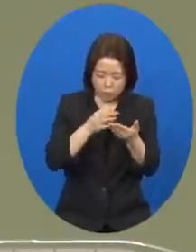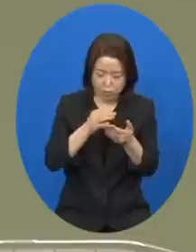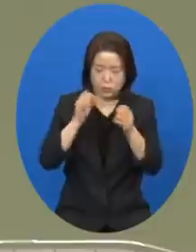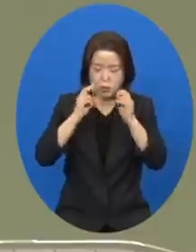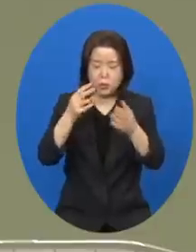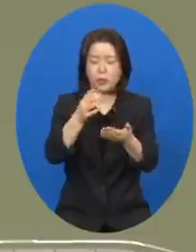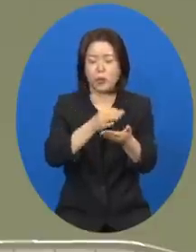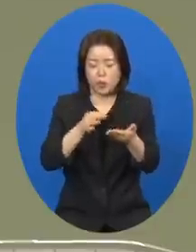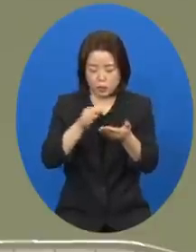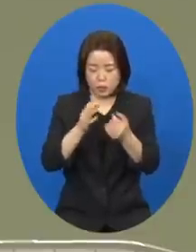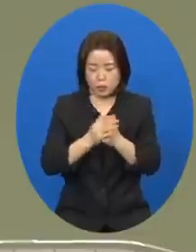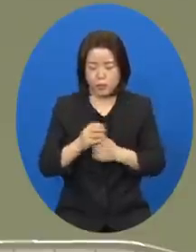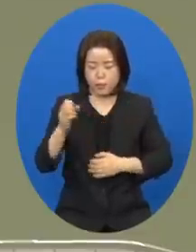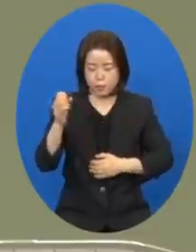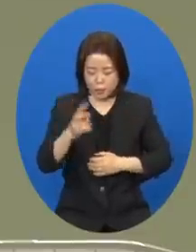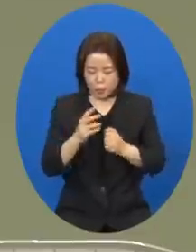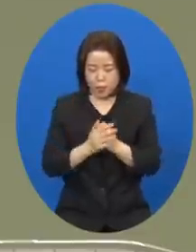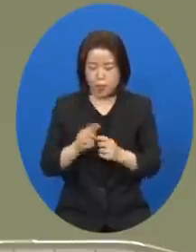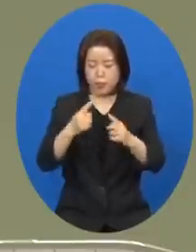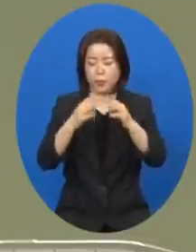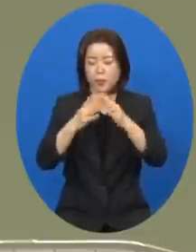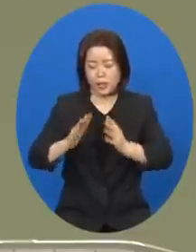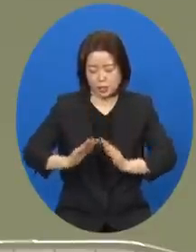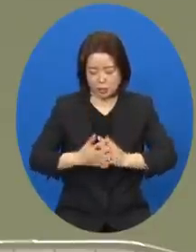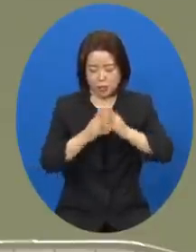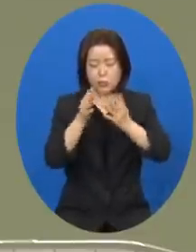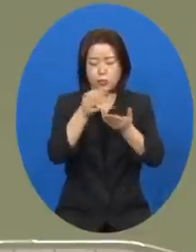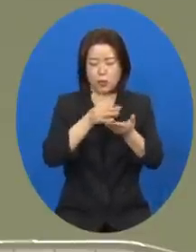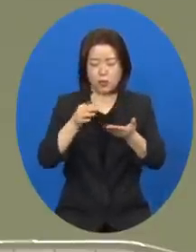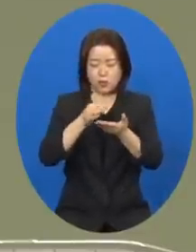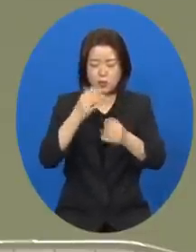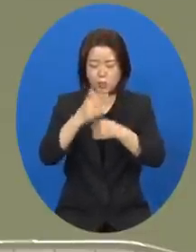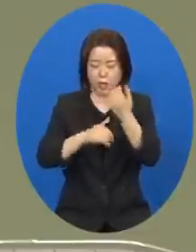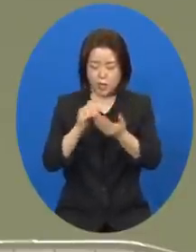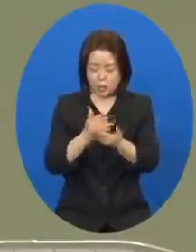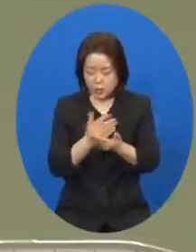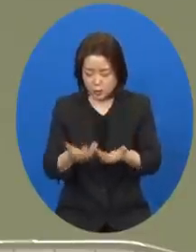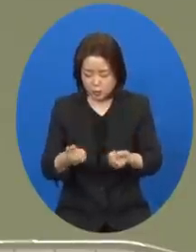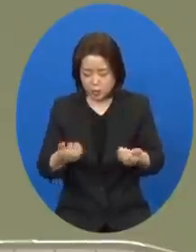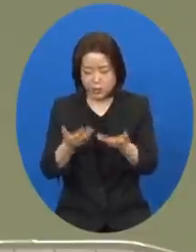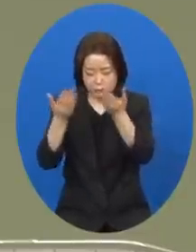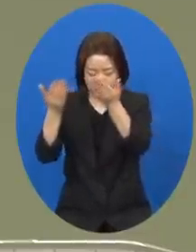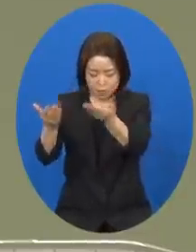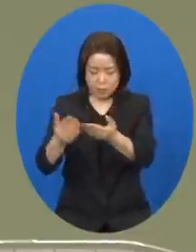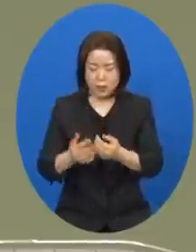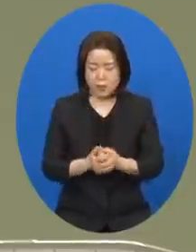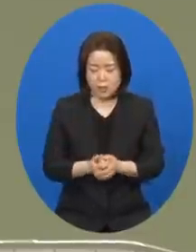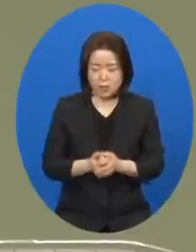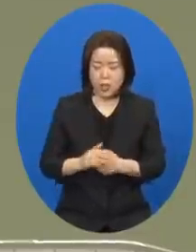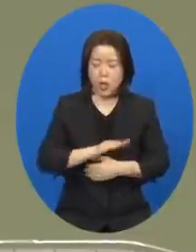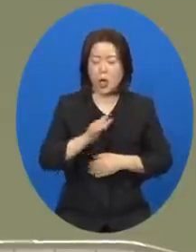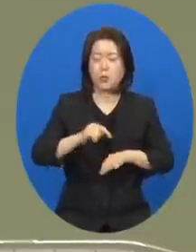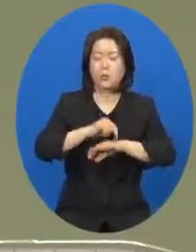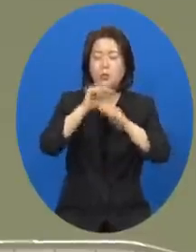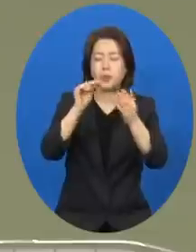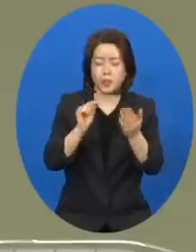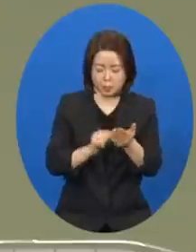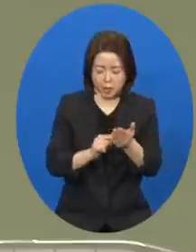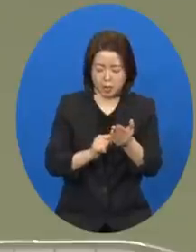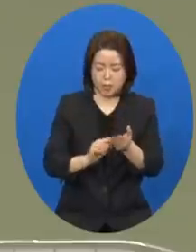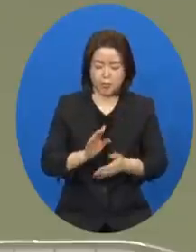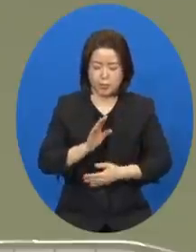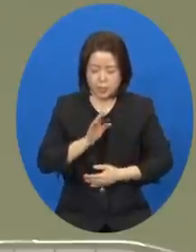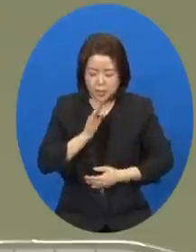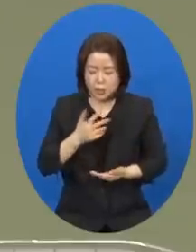선교헌금, 또 교회 건축헌금을 하나님께 구별해 드립니다. 우리의 마음이 진정으로